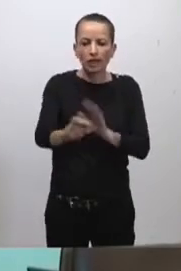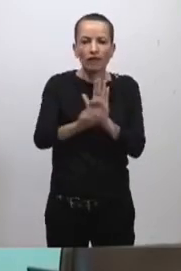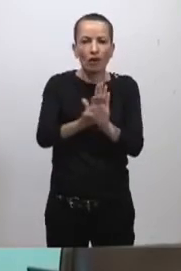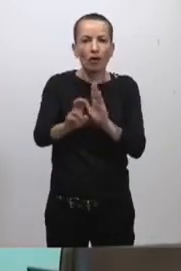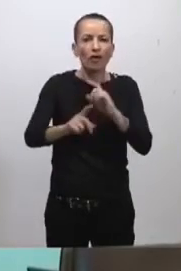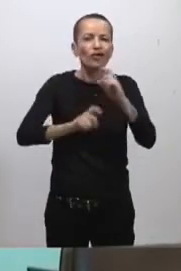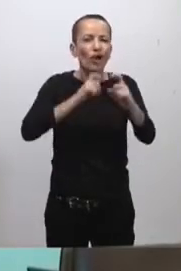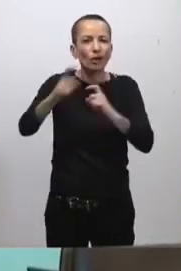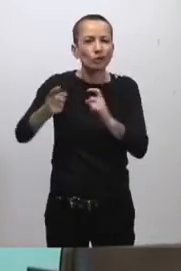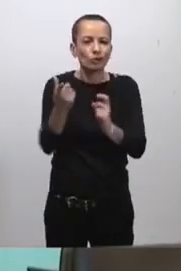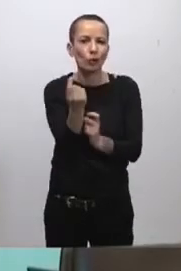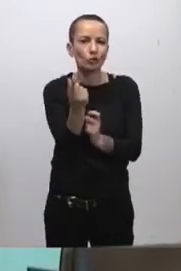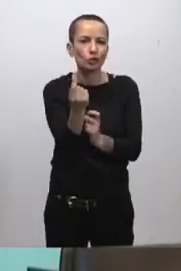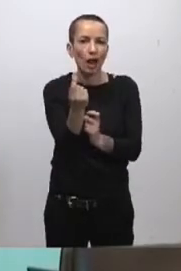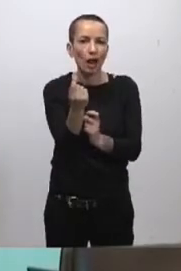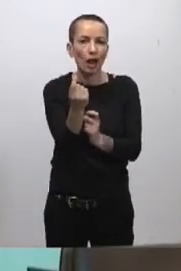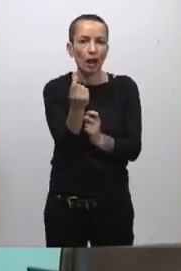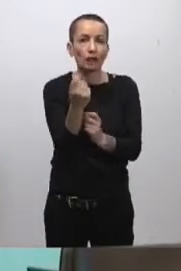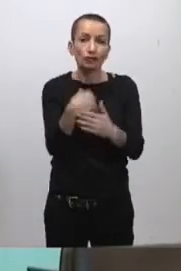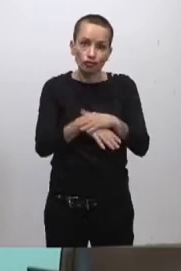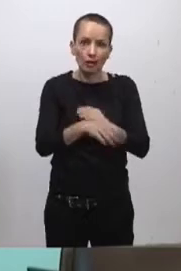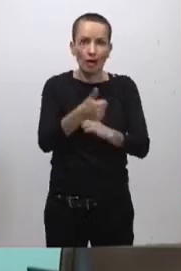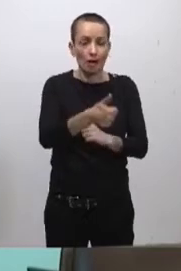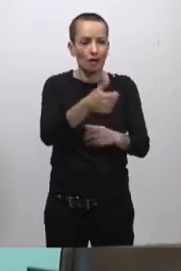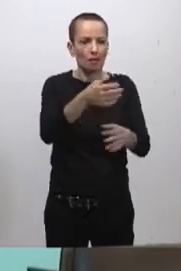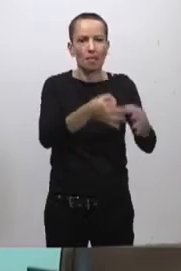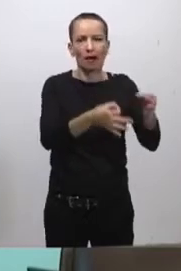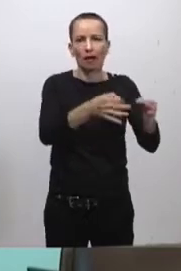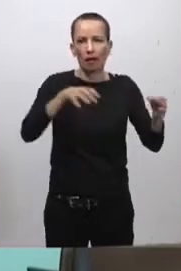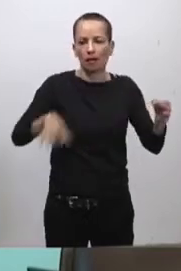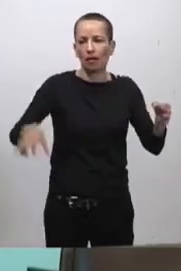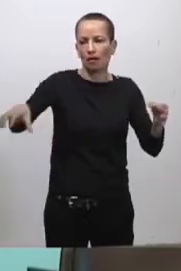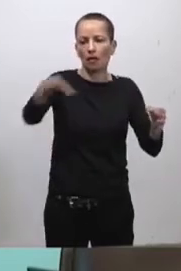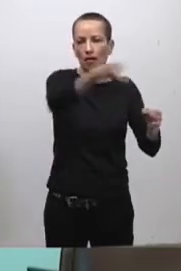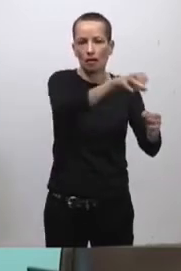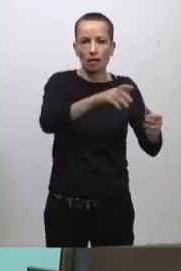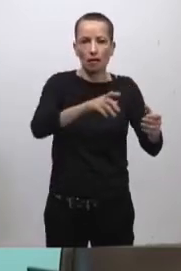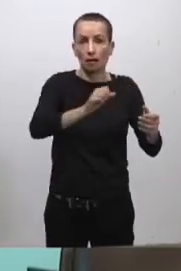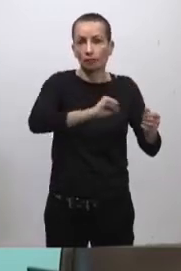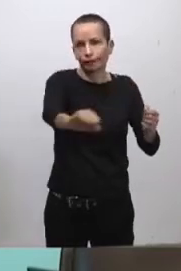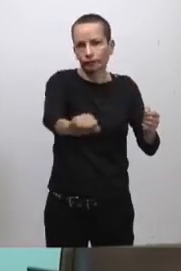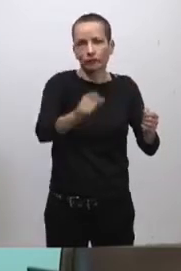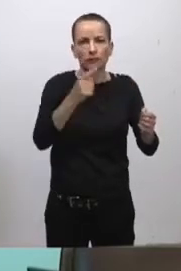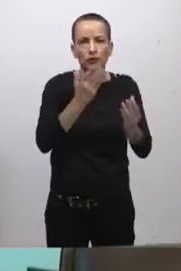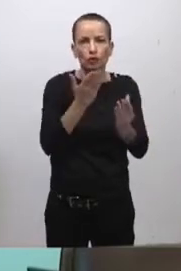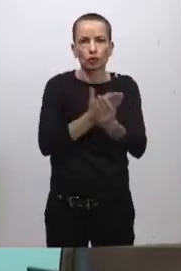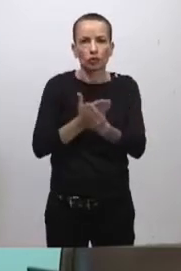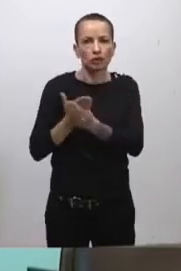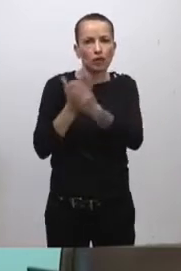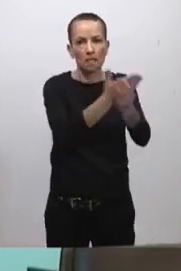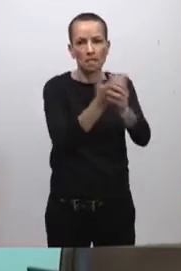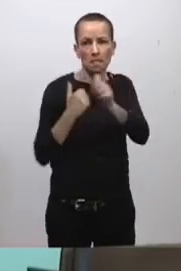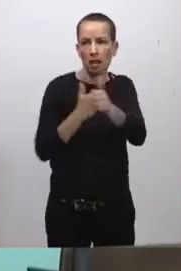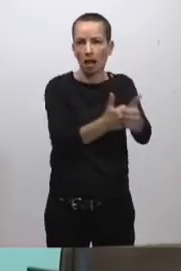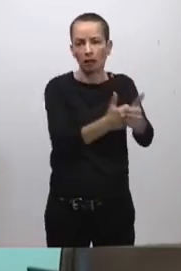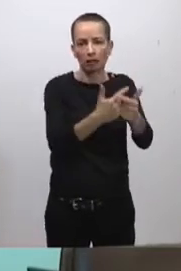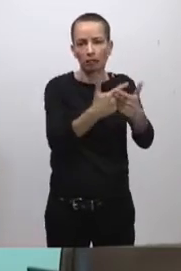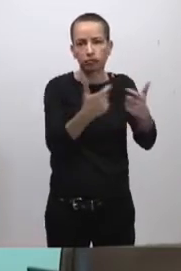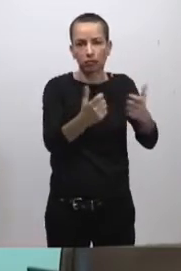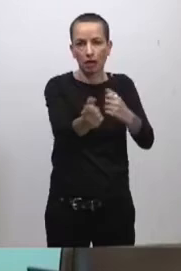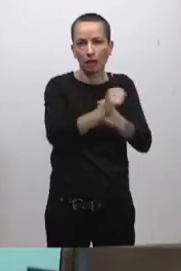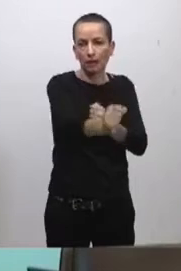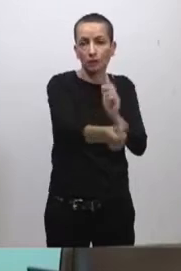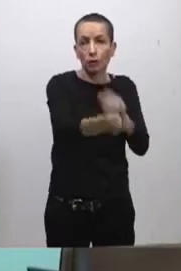violence conjugale dans chaque parquet, et ce qui peut permettre aussi l'accélération du traitement des plaintes et l'intensification